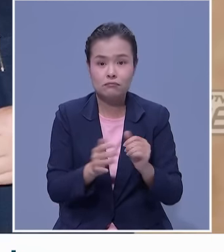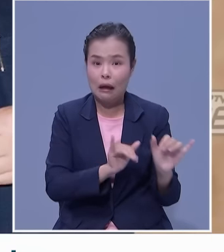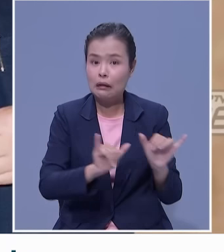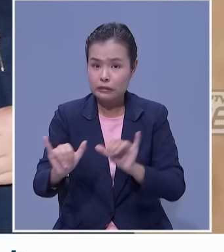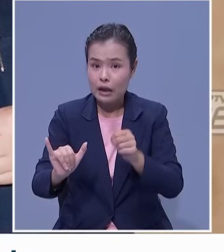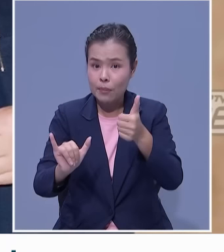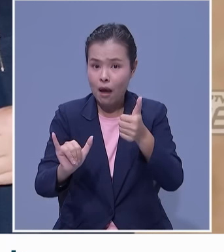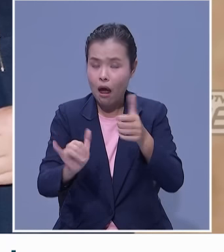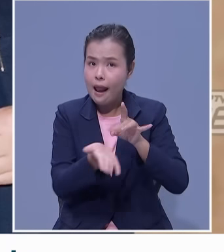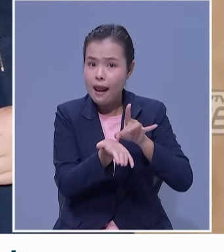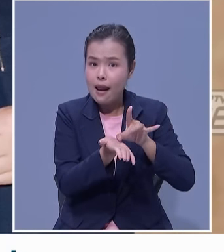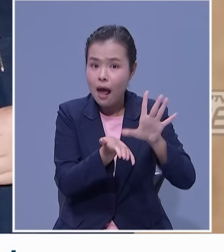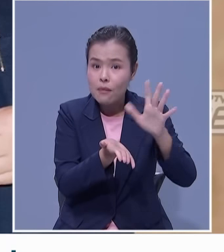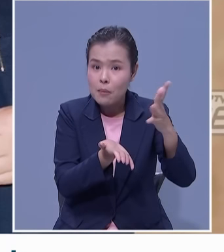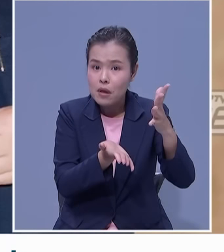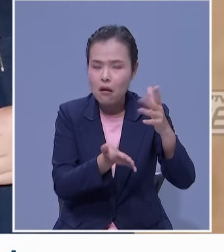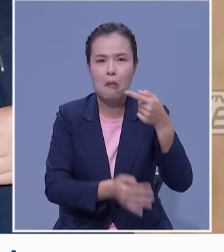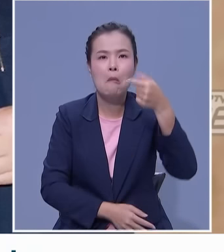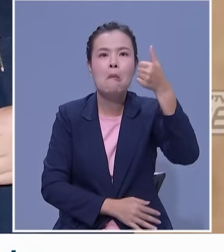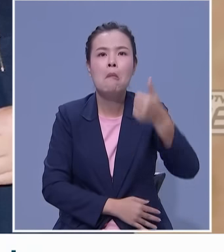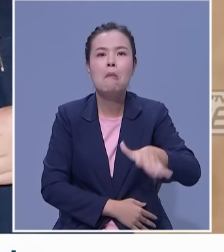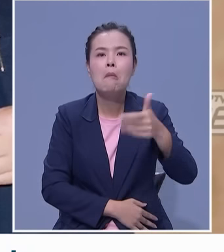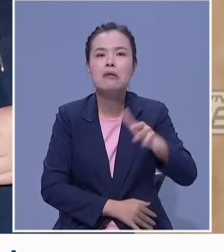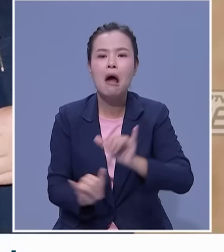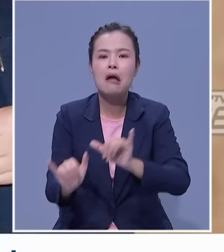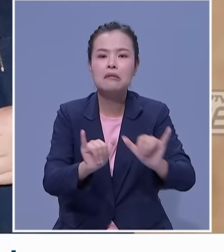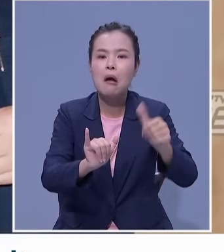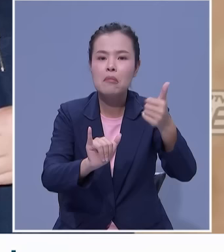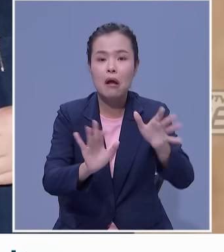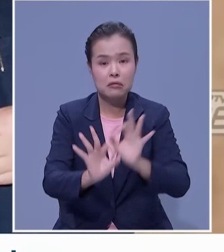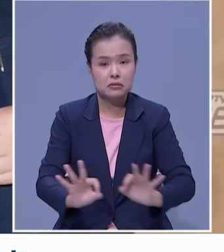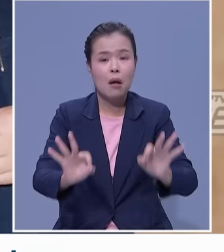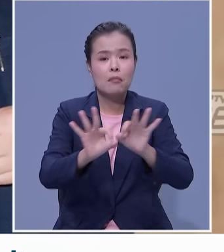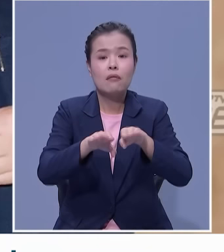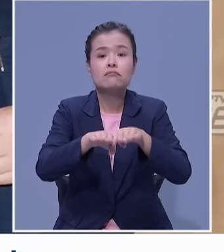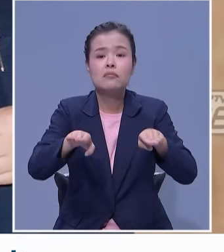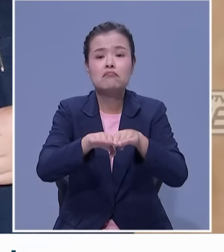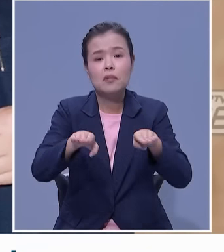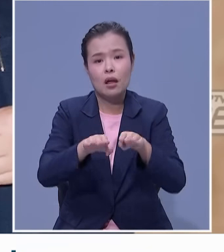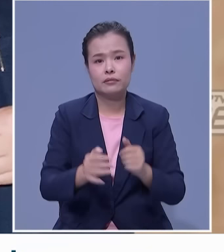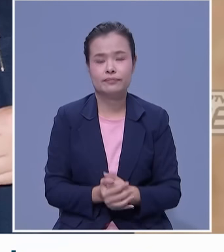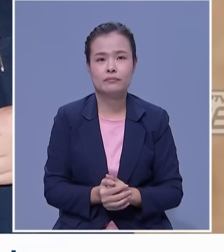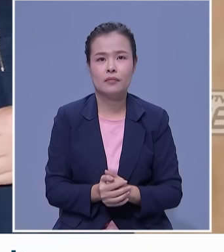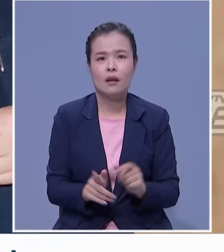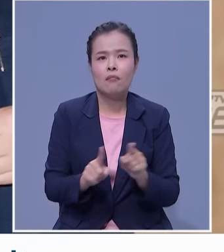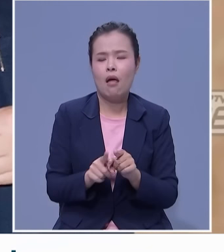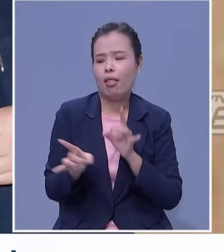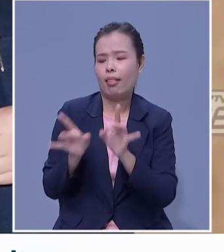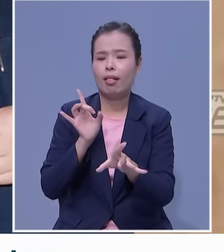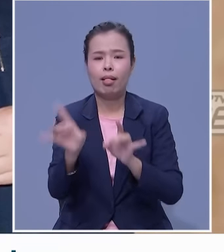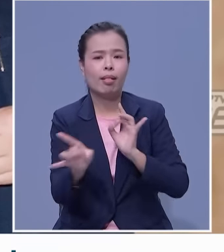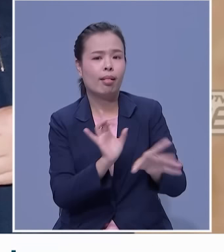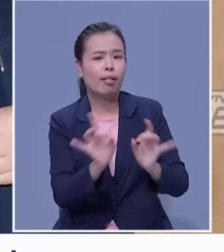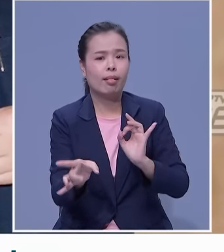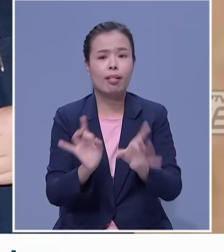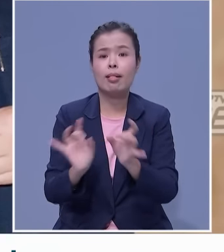มยถ้าไม่ถูกขับออกจากพรรคอันนั้นก็ไม่ได้มันก็เป็นเงื่อนไขสำคัญอีกนะคะก็อยู่กันเป็นแบบแบบการสลองซองปีบแบบเเหรอก็ก็